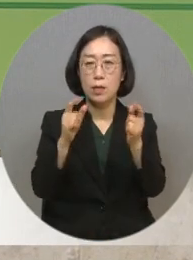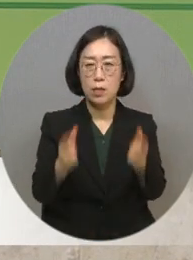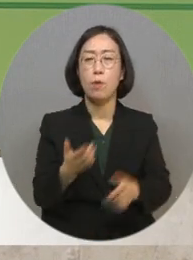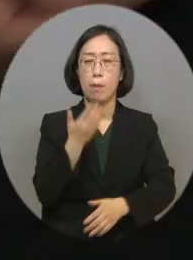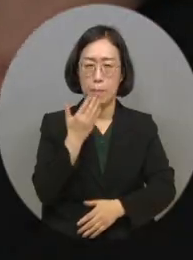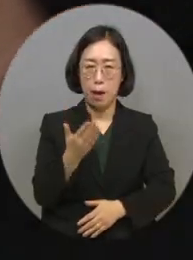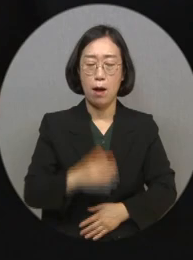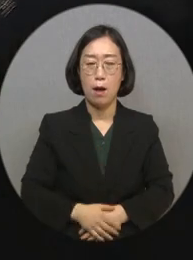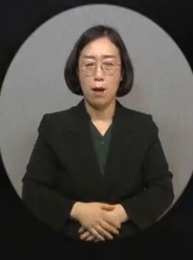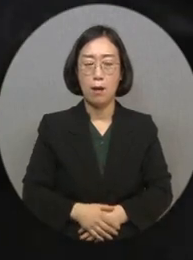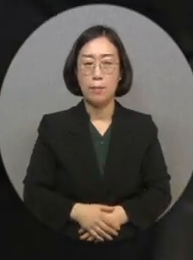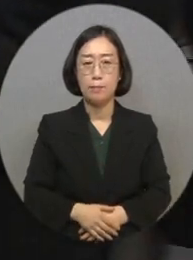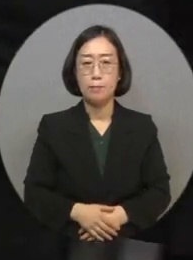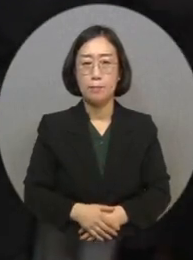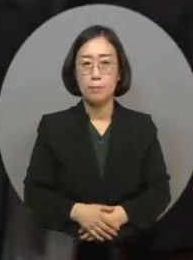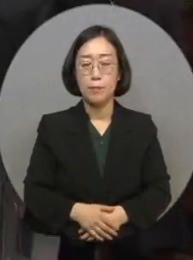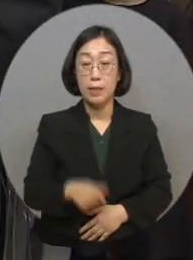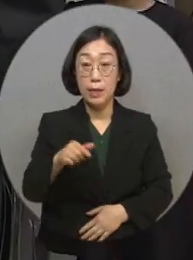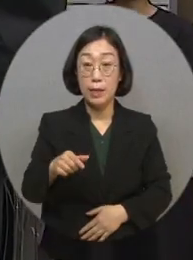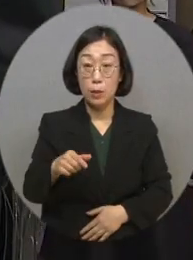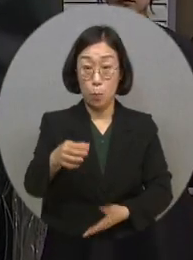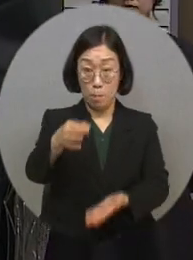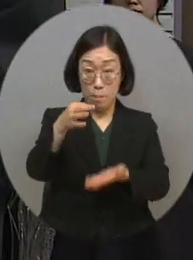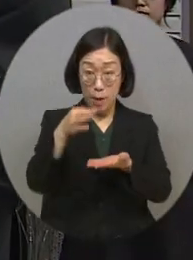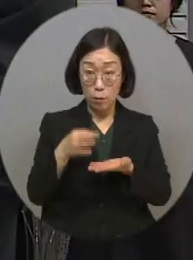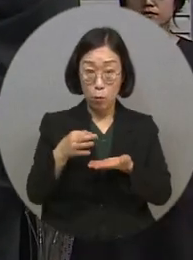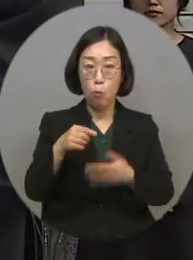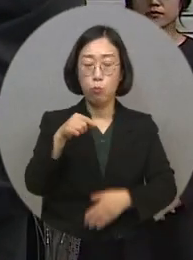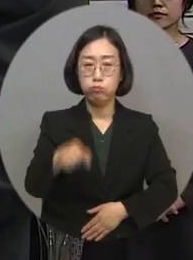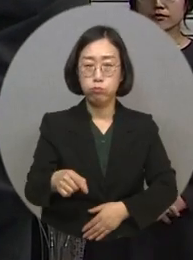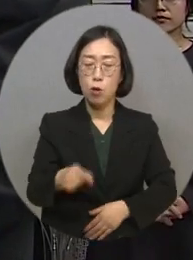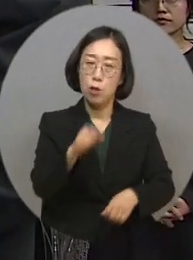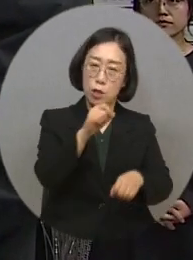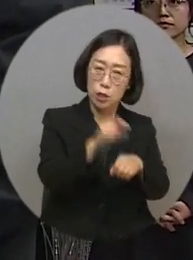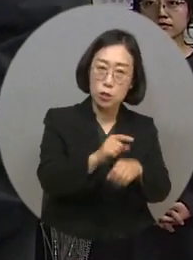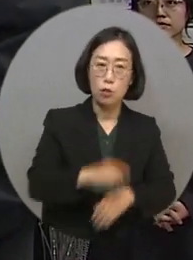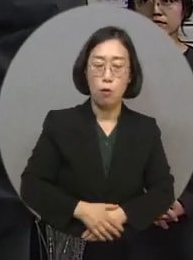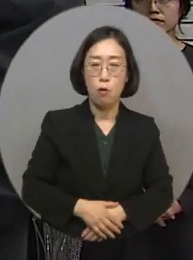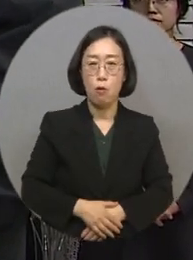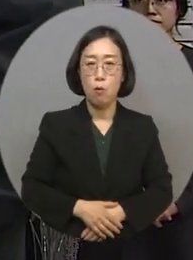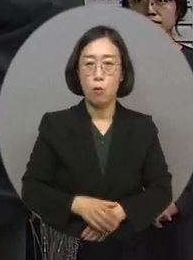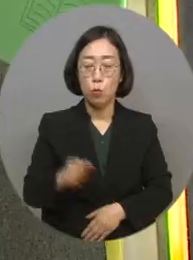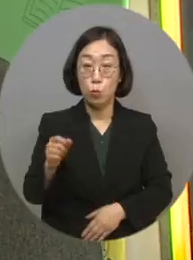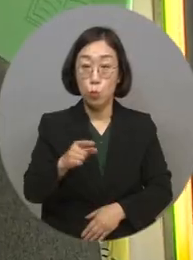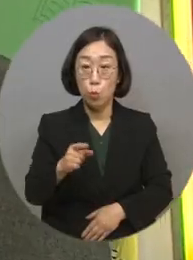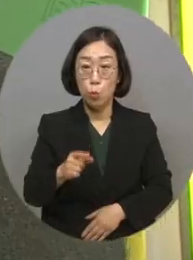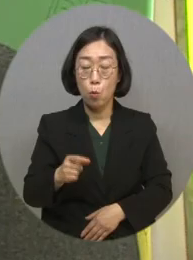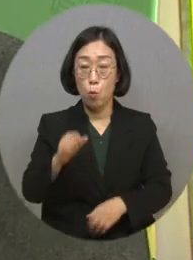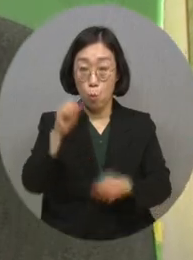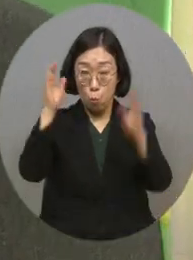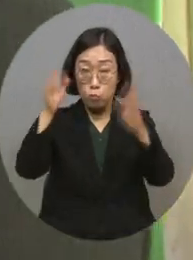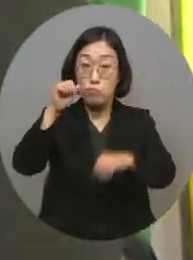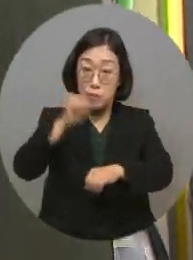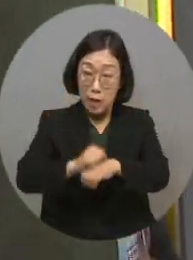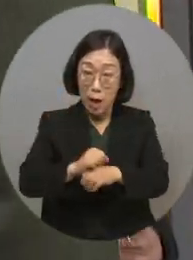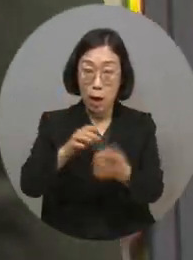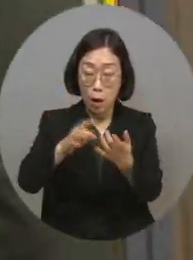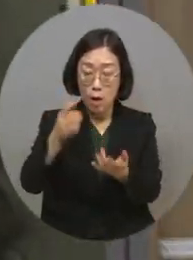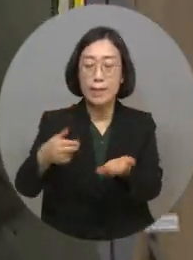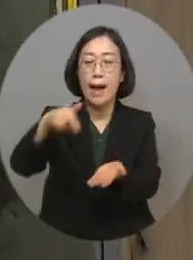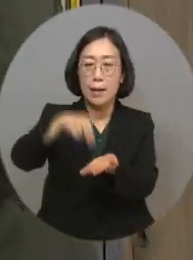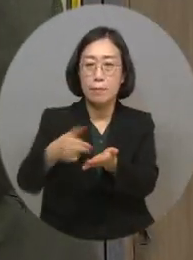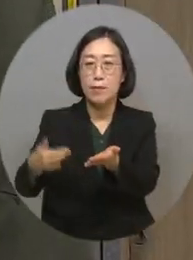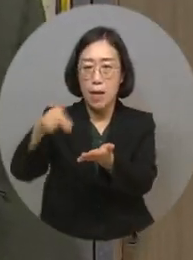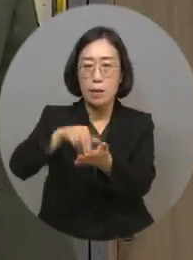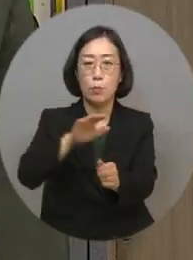생각을 하고요 효명 장학금은 성적과 품성이 우수한 시각장애 대학생들의 자립 정신을 기르고 차세대